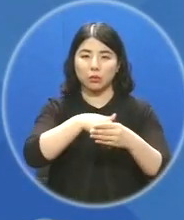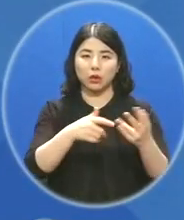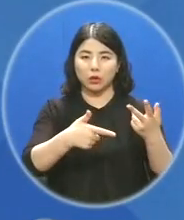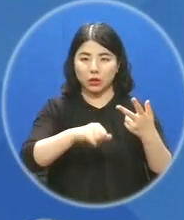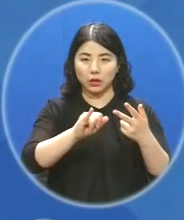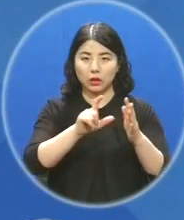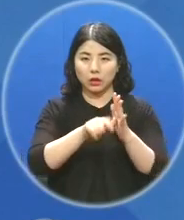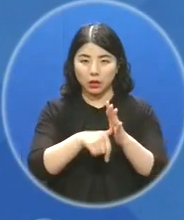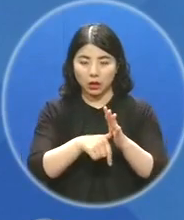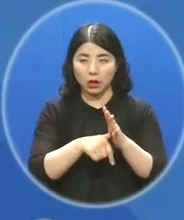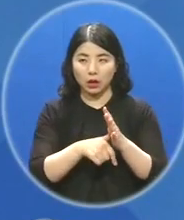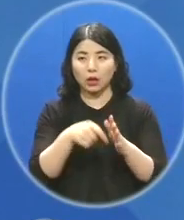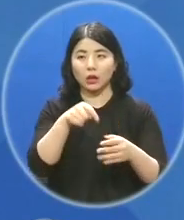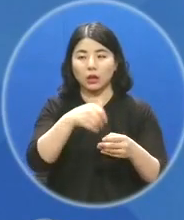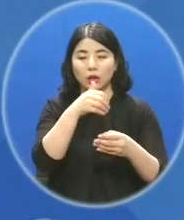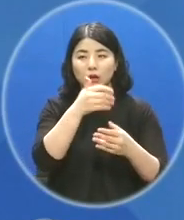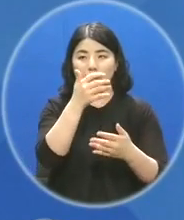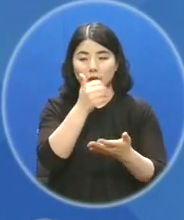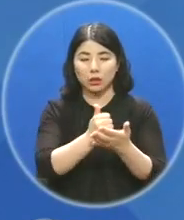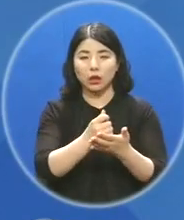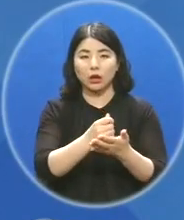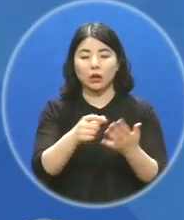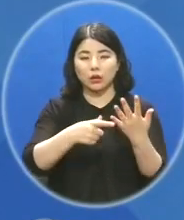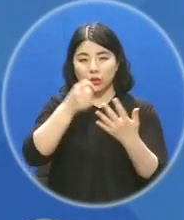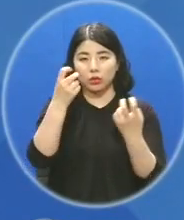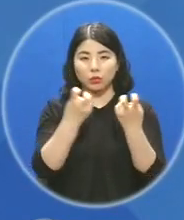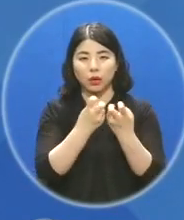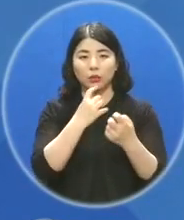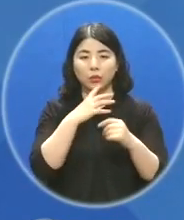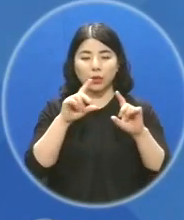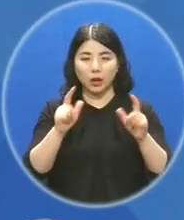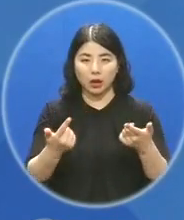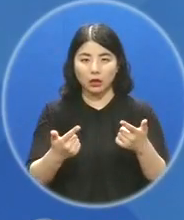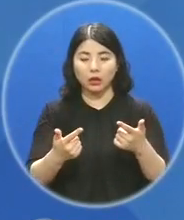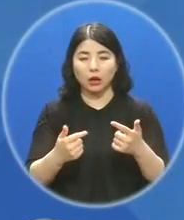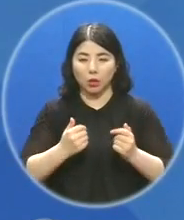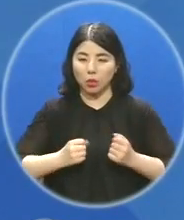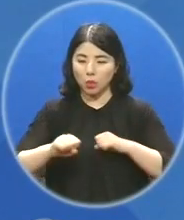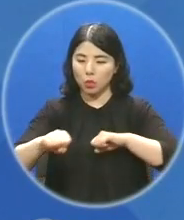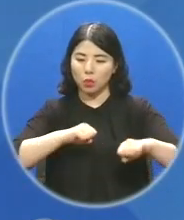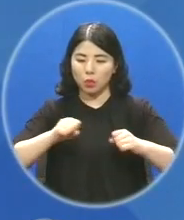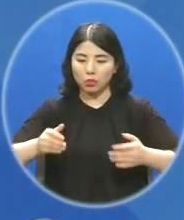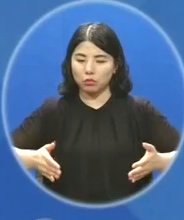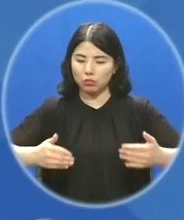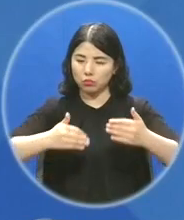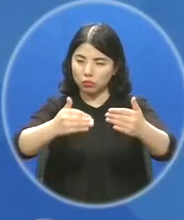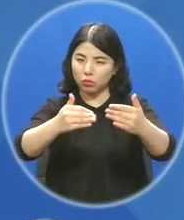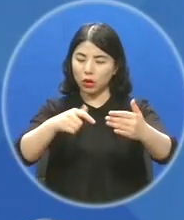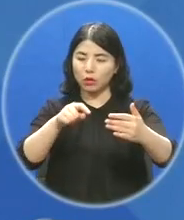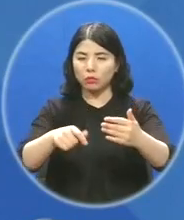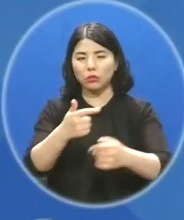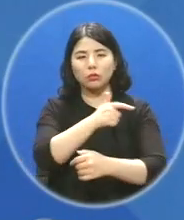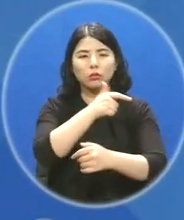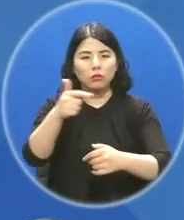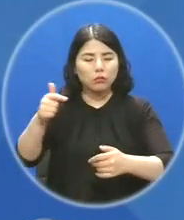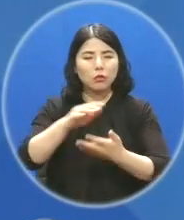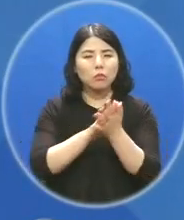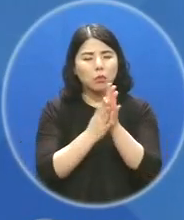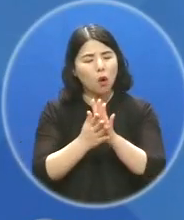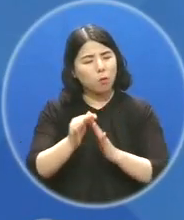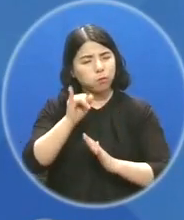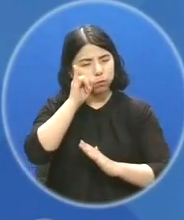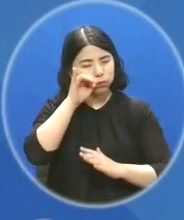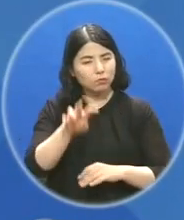7기에서 이 의장 선출 방식뿐만 아니라 활동의 전체적인 과정들도 큰 틀에서 이렇게 변화가